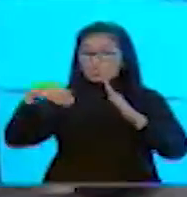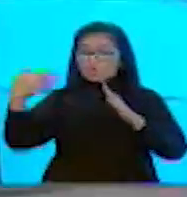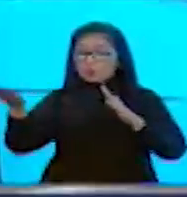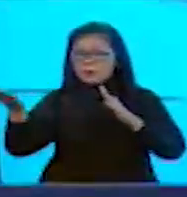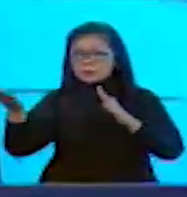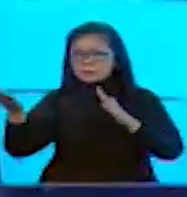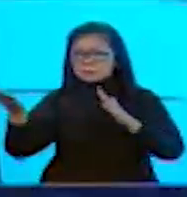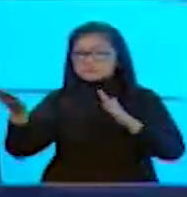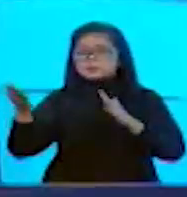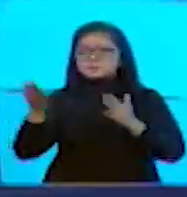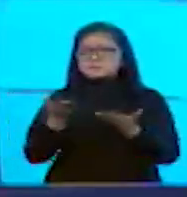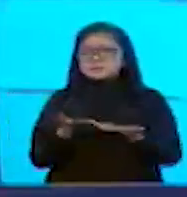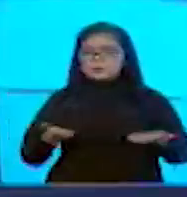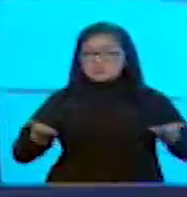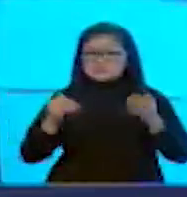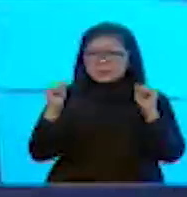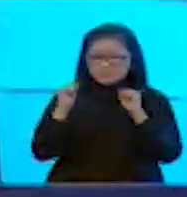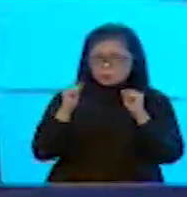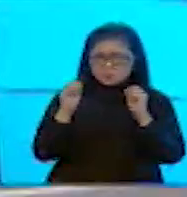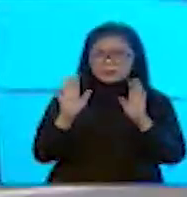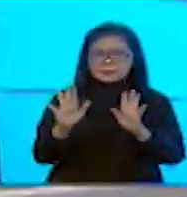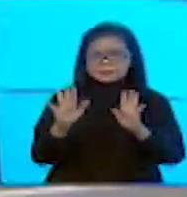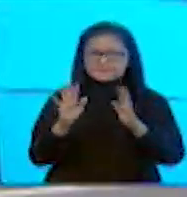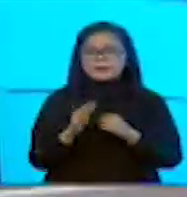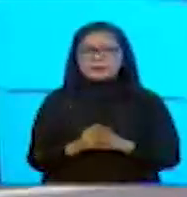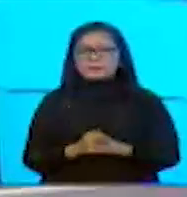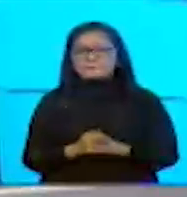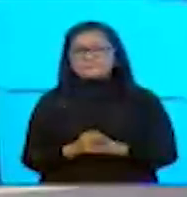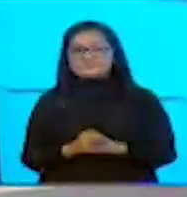yang mendesak. Dari Jakarta, Bunga Cinka, Irfan Herdiansyah, Sugi Cahyadi, iNews, melaporkan.